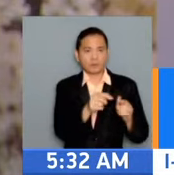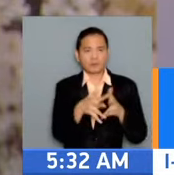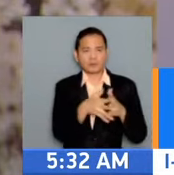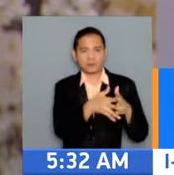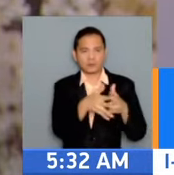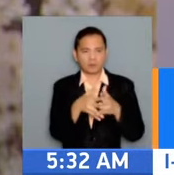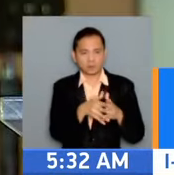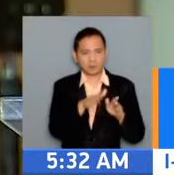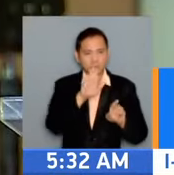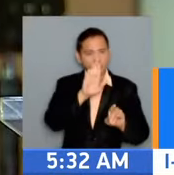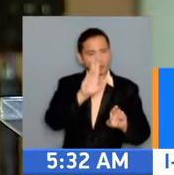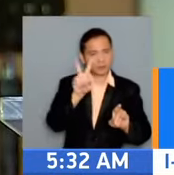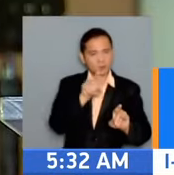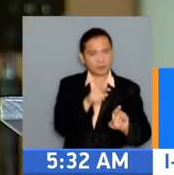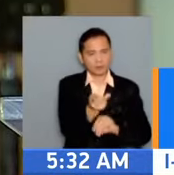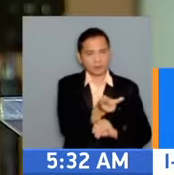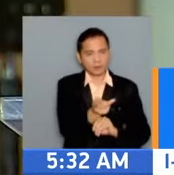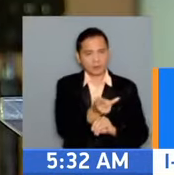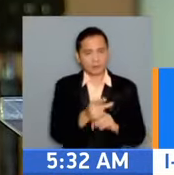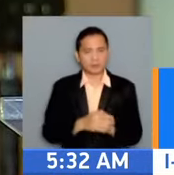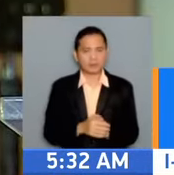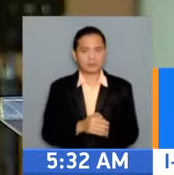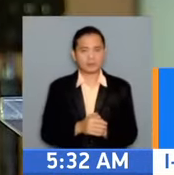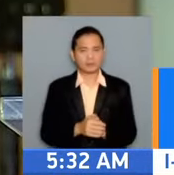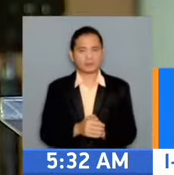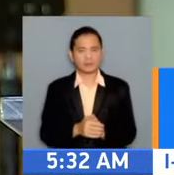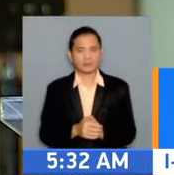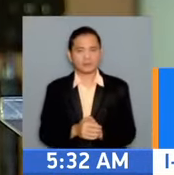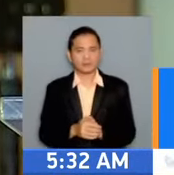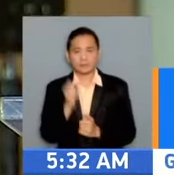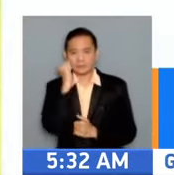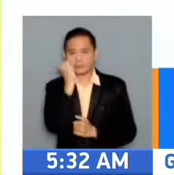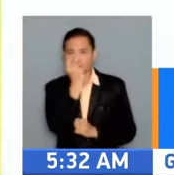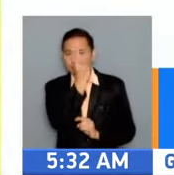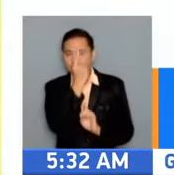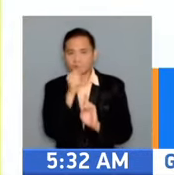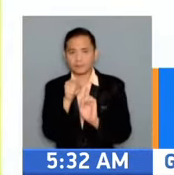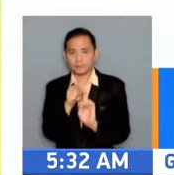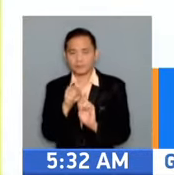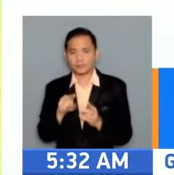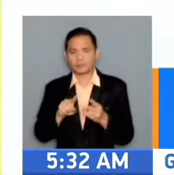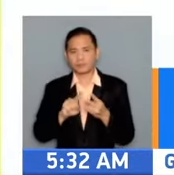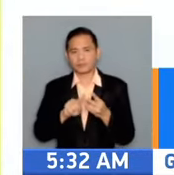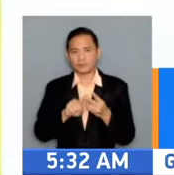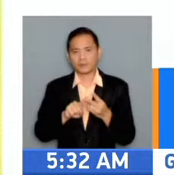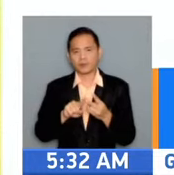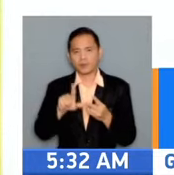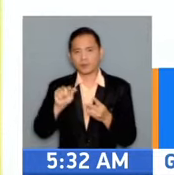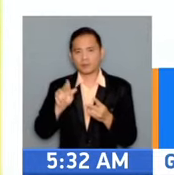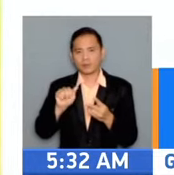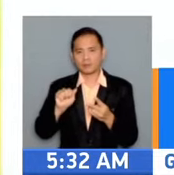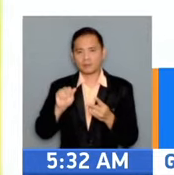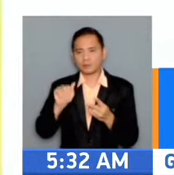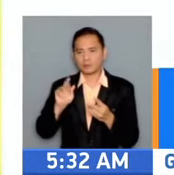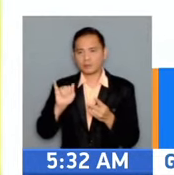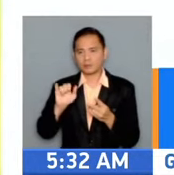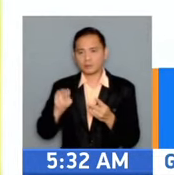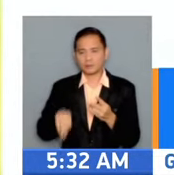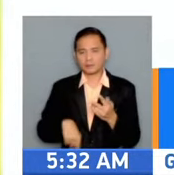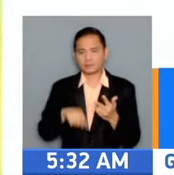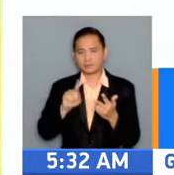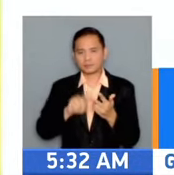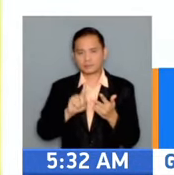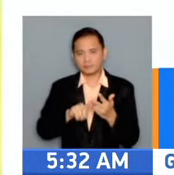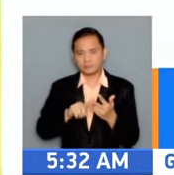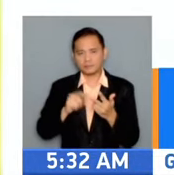Pangulo, sina Vice President Sara Duterte, Executive Secretary Lucas Bersamin at Agrarian Reform Secretary Conrado Estrella